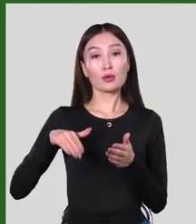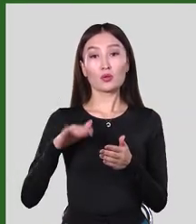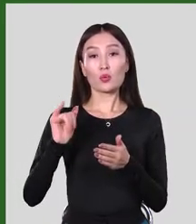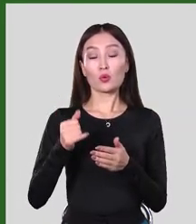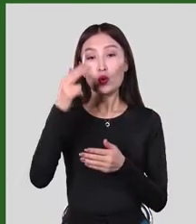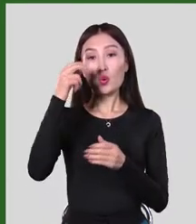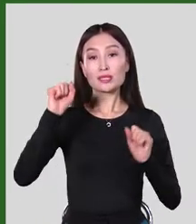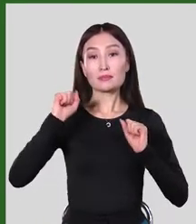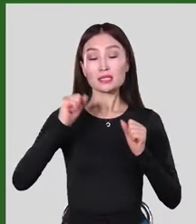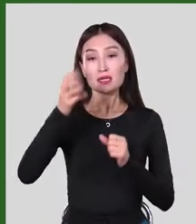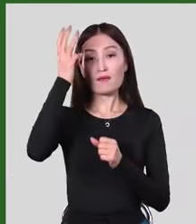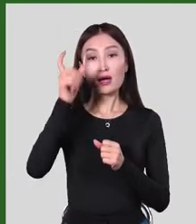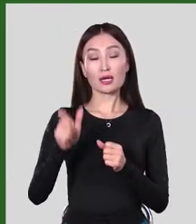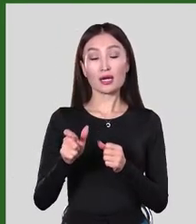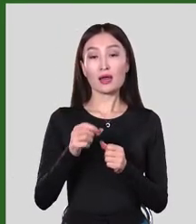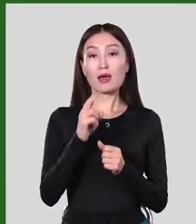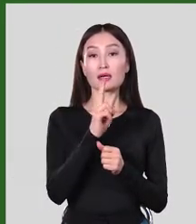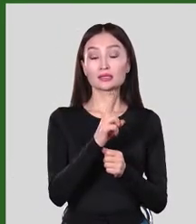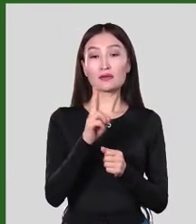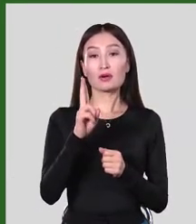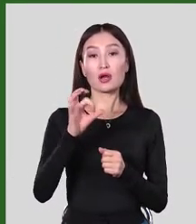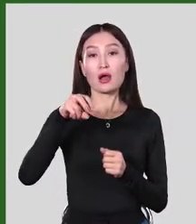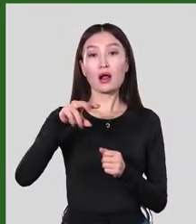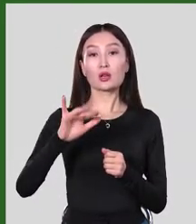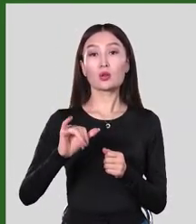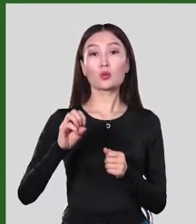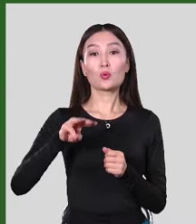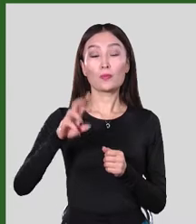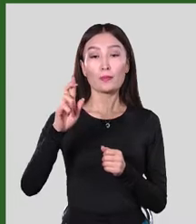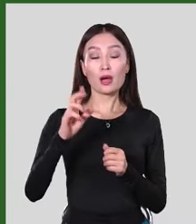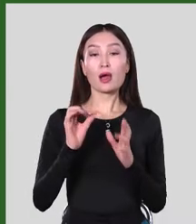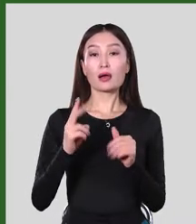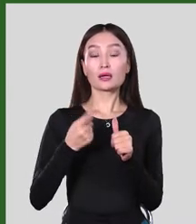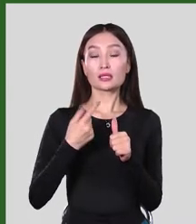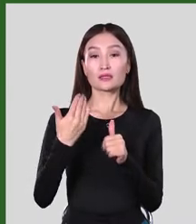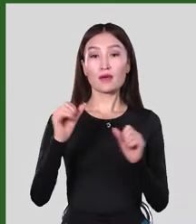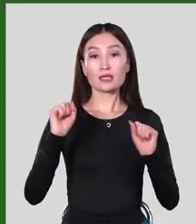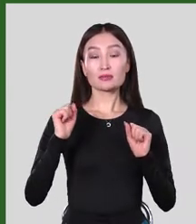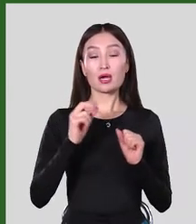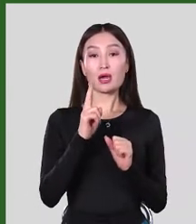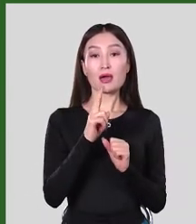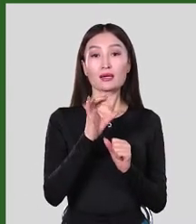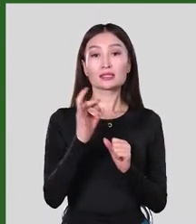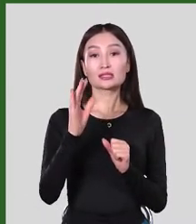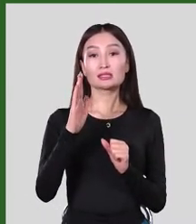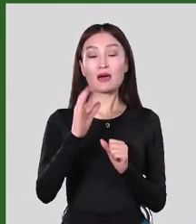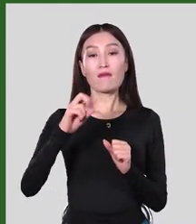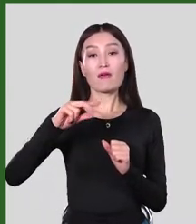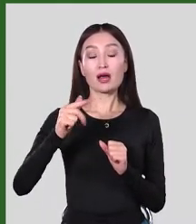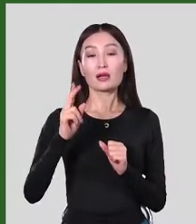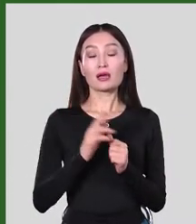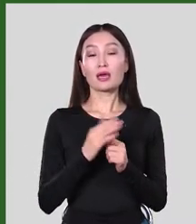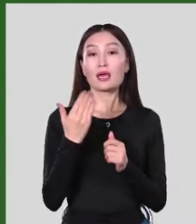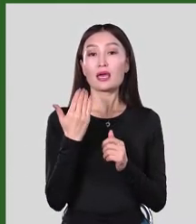у испанского короля – Христофор Колумб. Или, как его называли в Испании, Кристобаль Колон